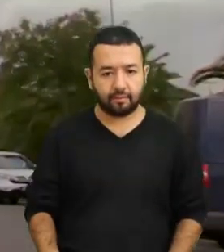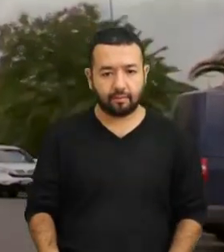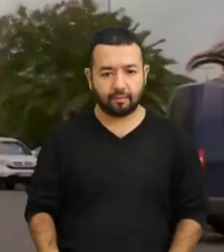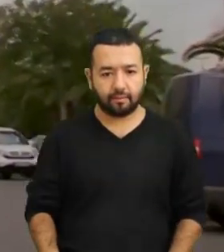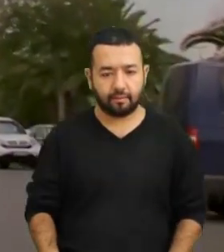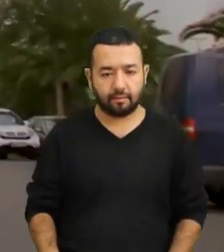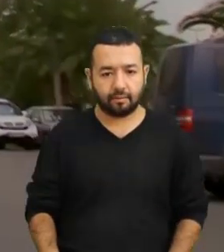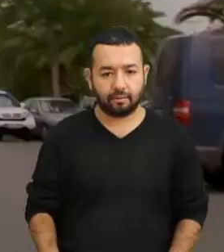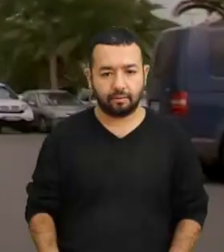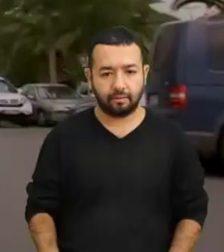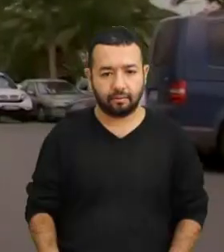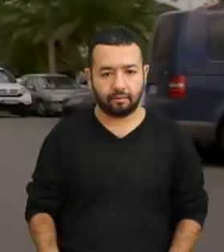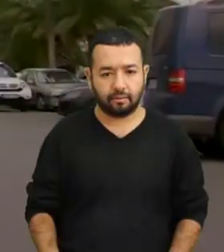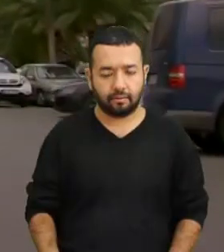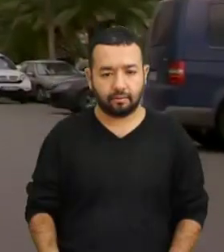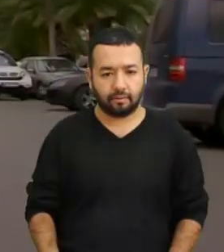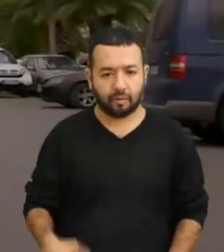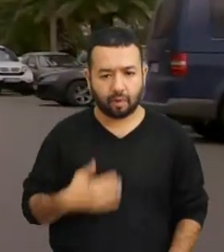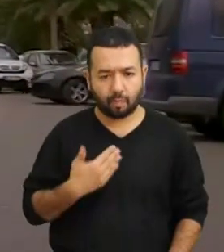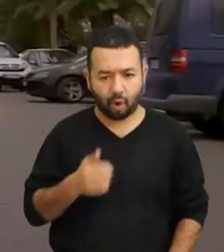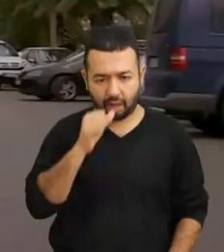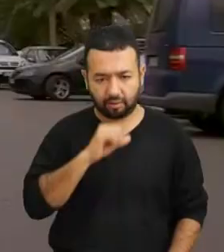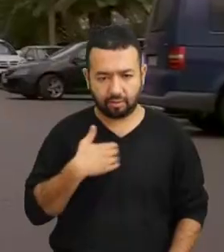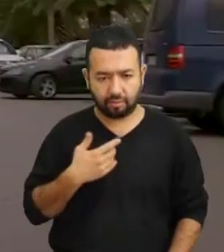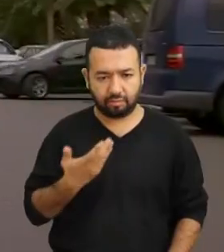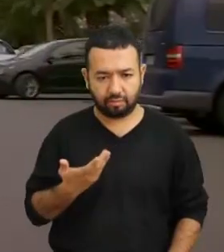havaya kaldırıp olabildiğince aşağı eğildi. Böyle mi içeceğiz?